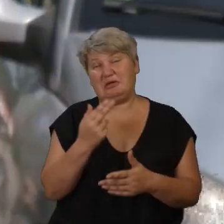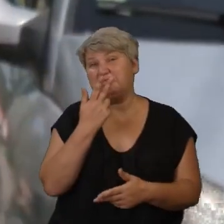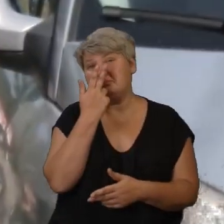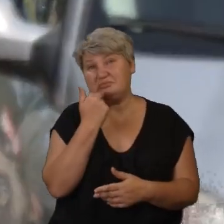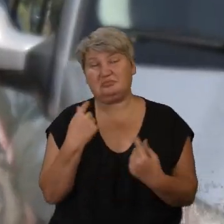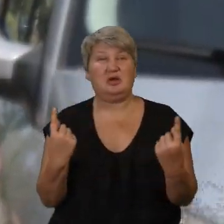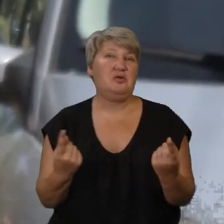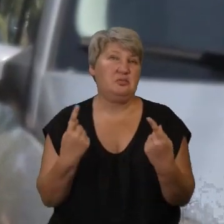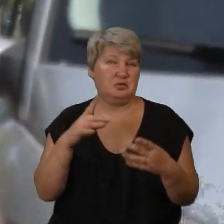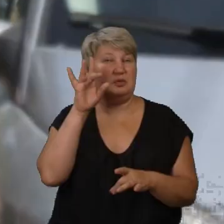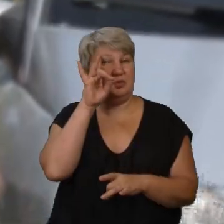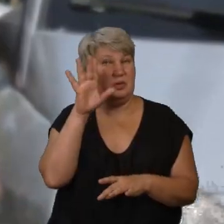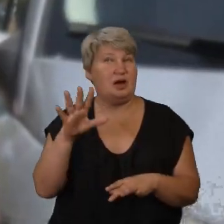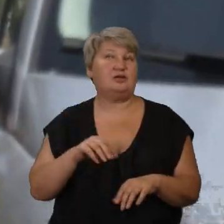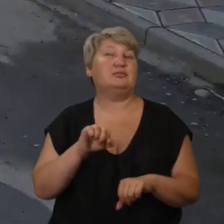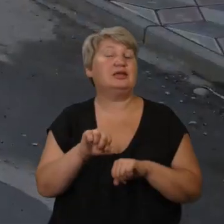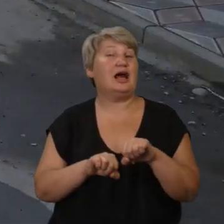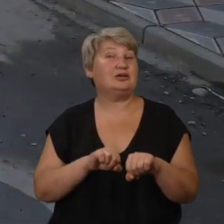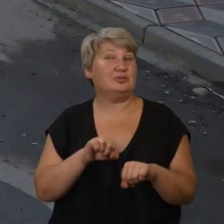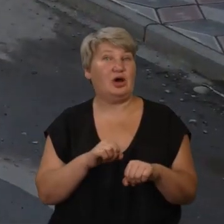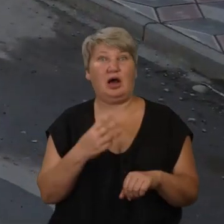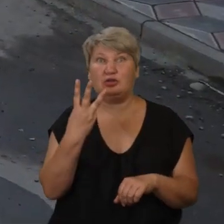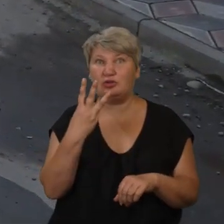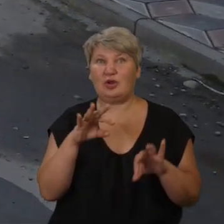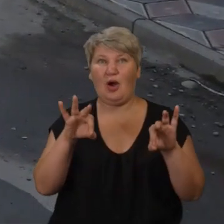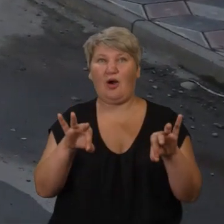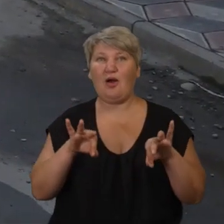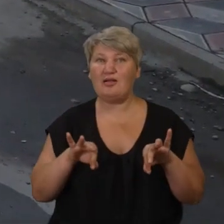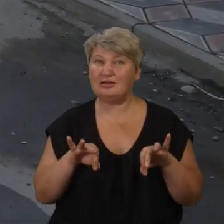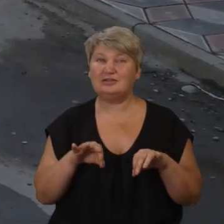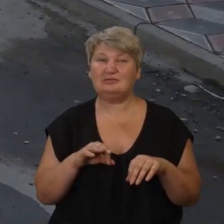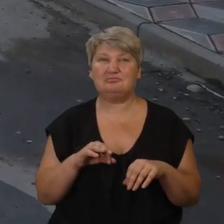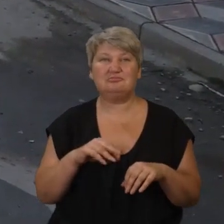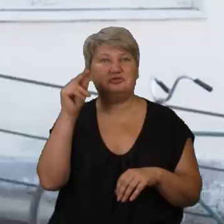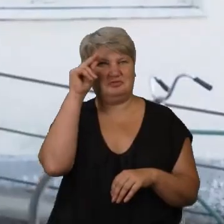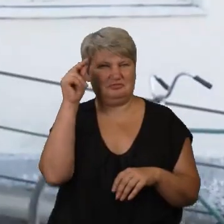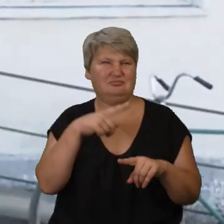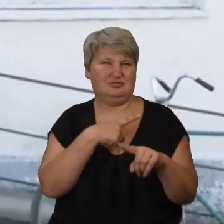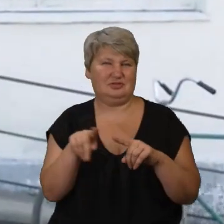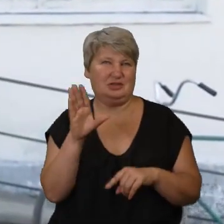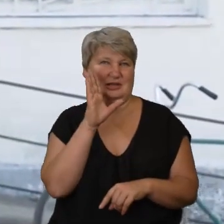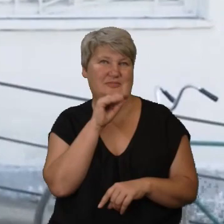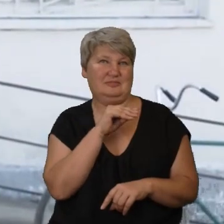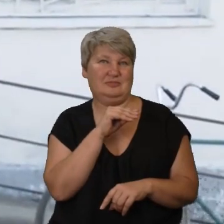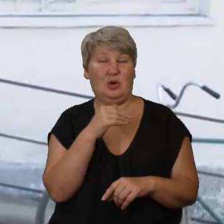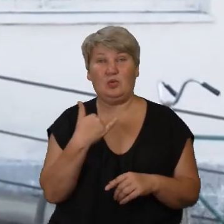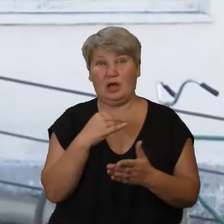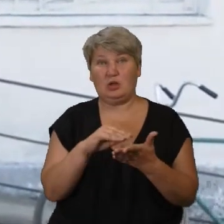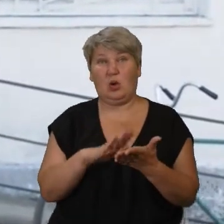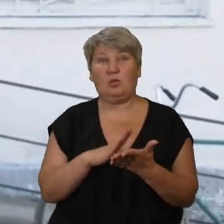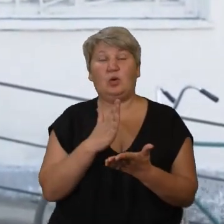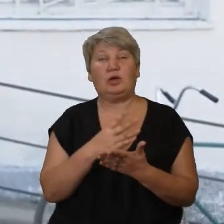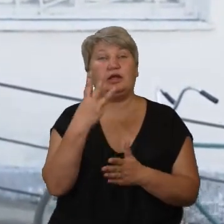і популярним транспортом тому триколісний соцпрацівники опанують швидко у нас на обліку є 36